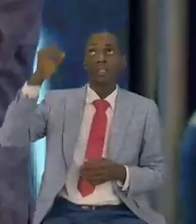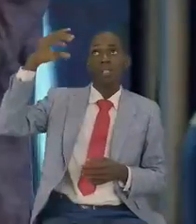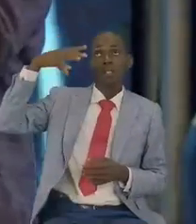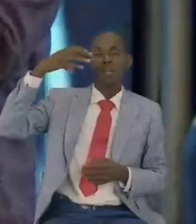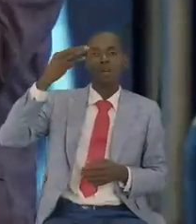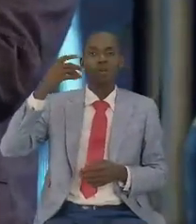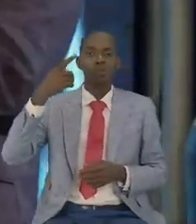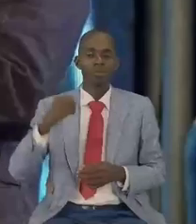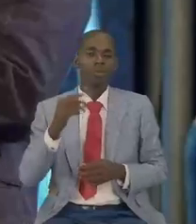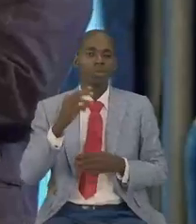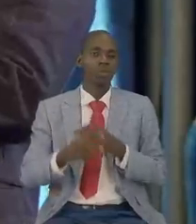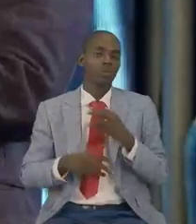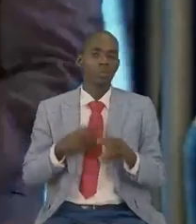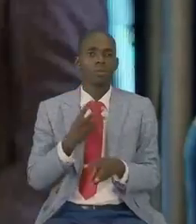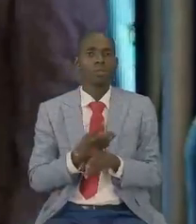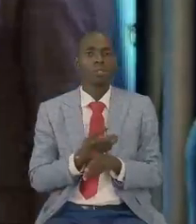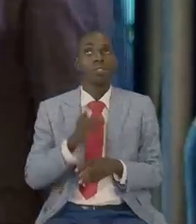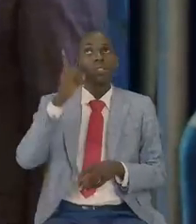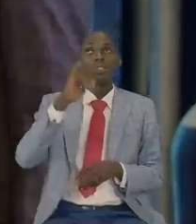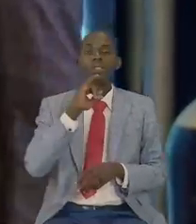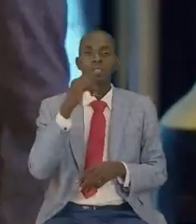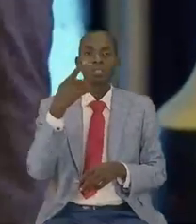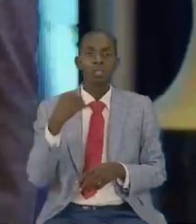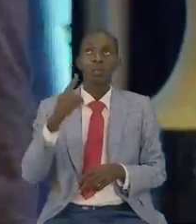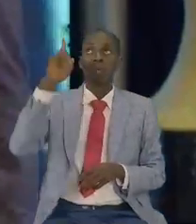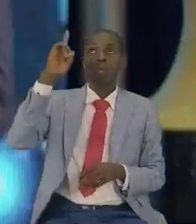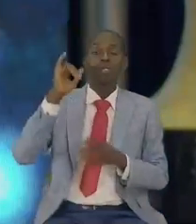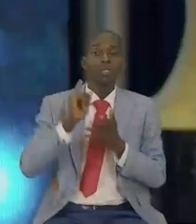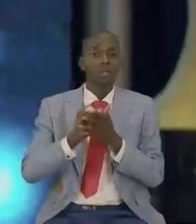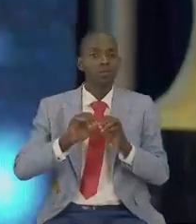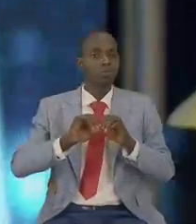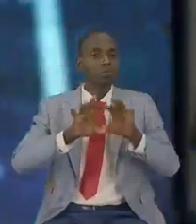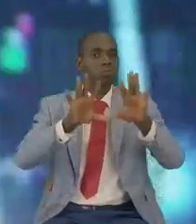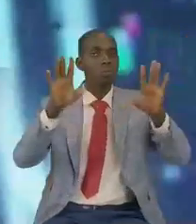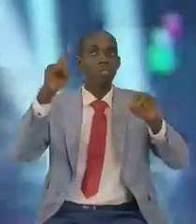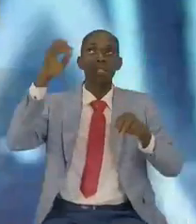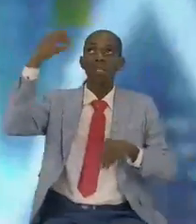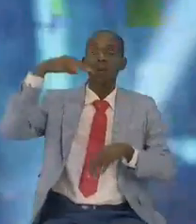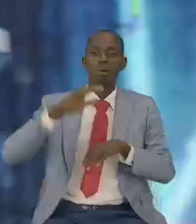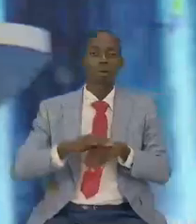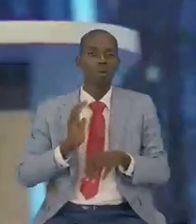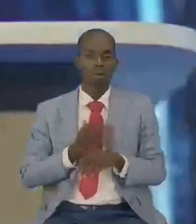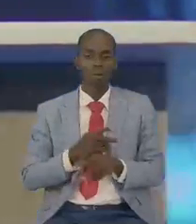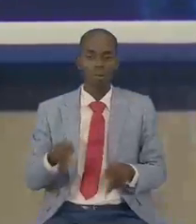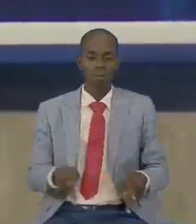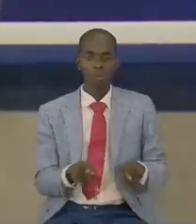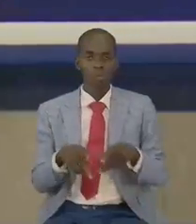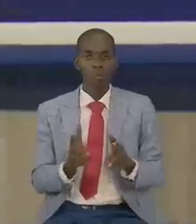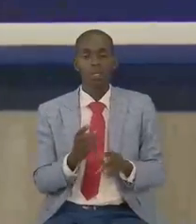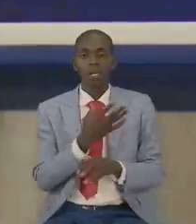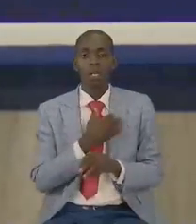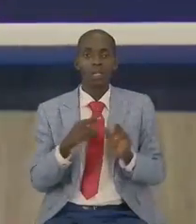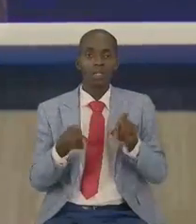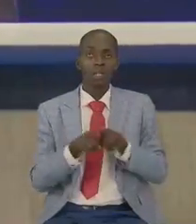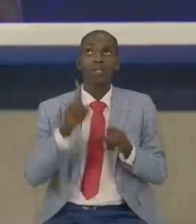monde. Il est celui qui envoie la lumière sur notre chemin. Et comme il envoie la lumière sur